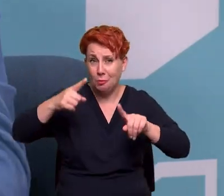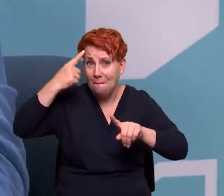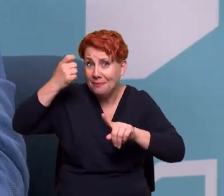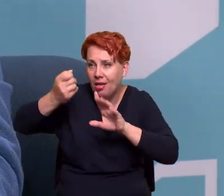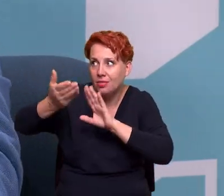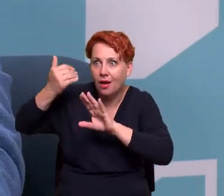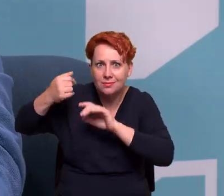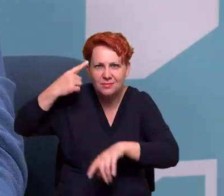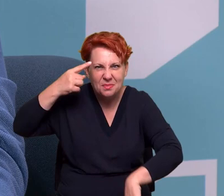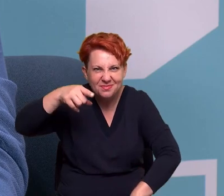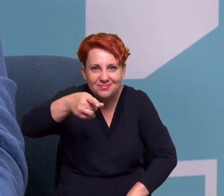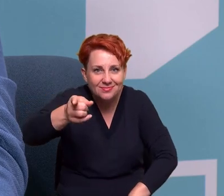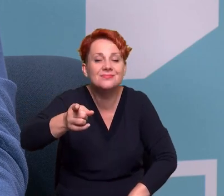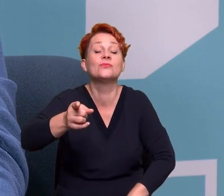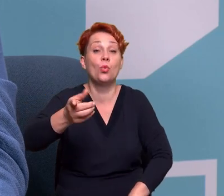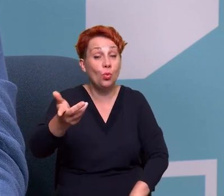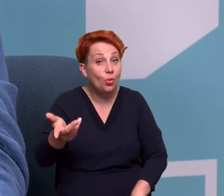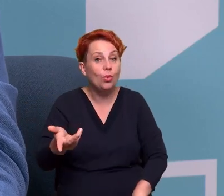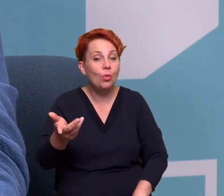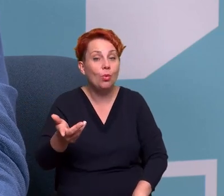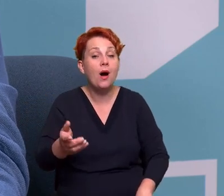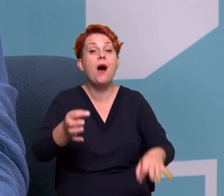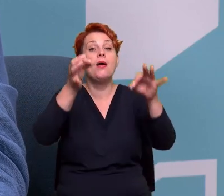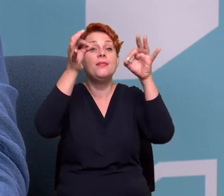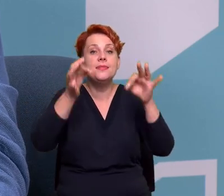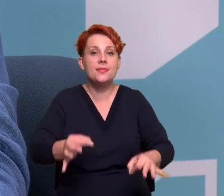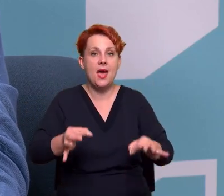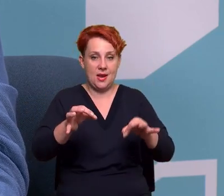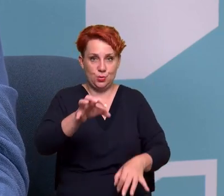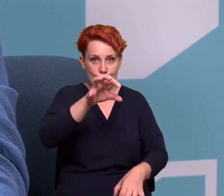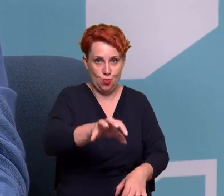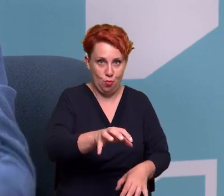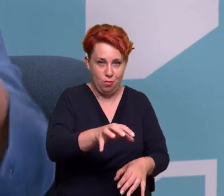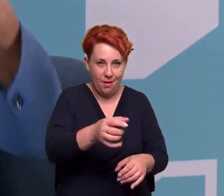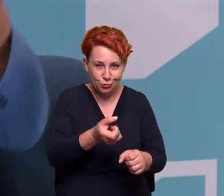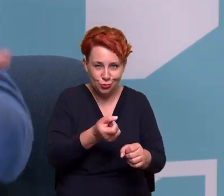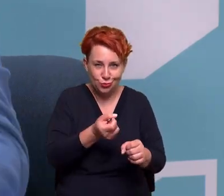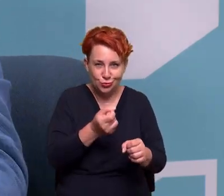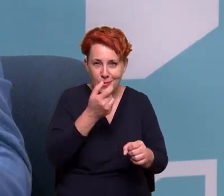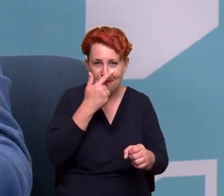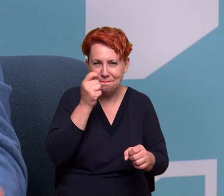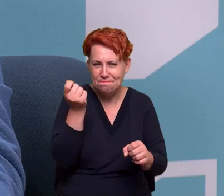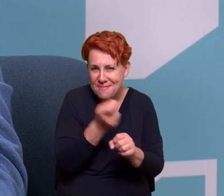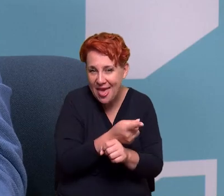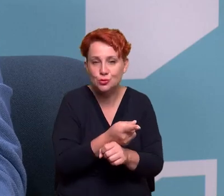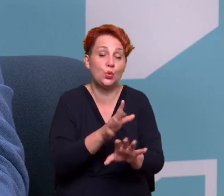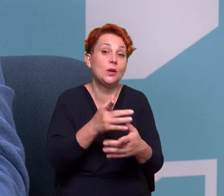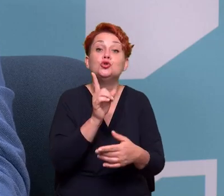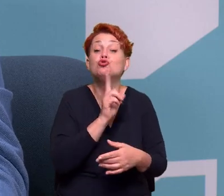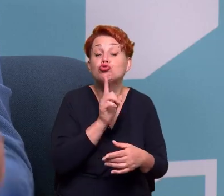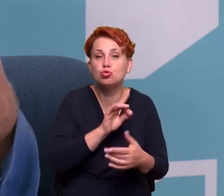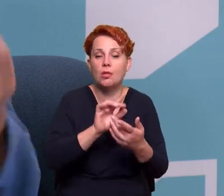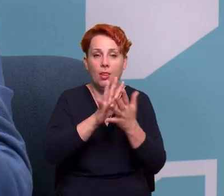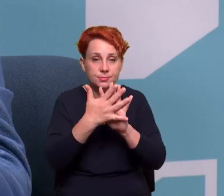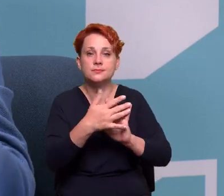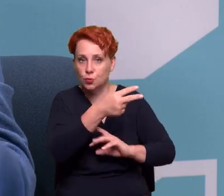pamiętają to, prawda? I teraz jeśli przełożymy te kategorie rzeczy sztucznej na kategorię